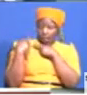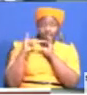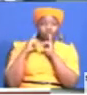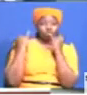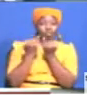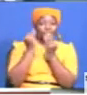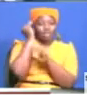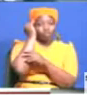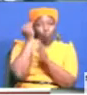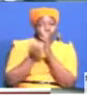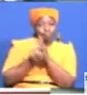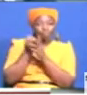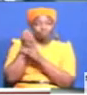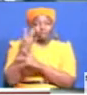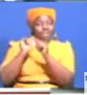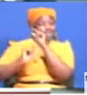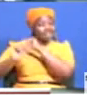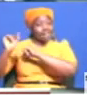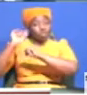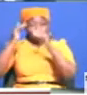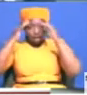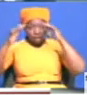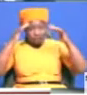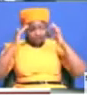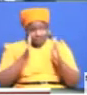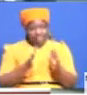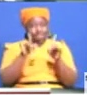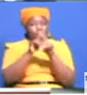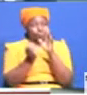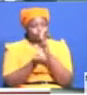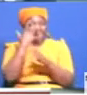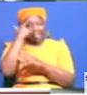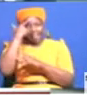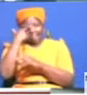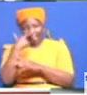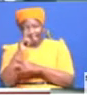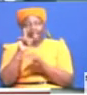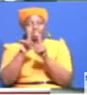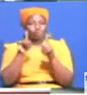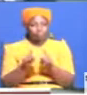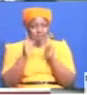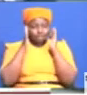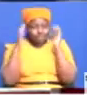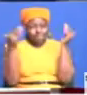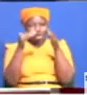kizazi cha wavumbuzi na kubuni sera wanaoelewa mahitaji na kuyapa kipaumbele maendeleo